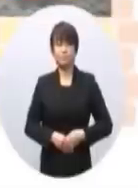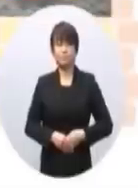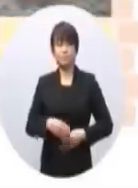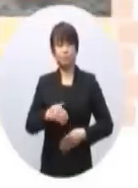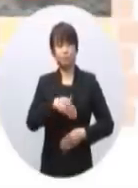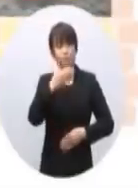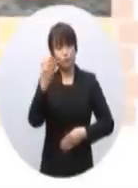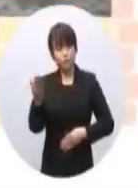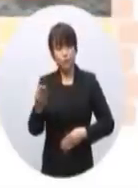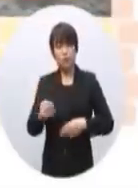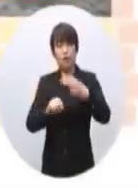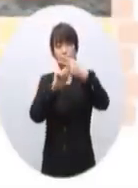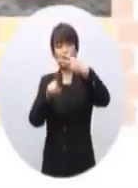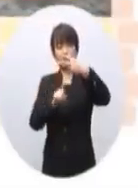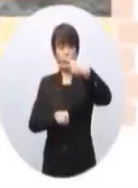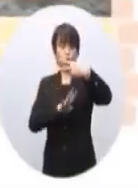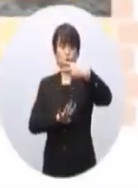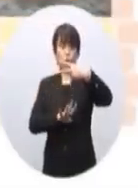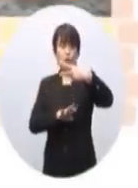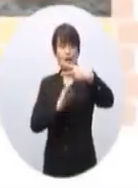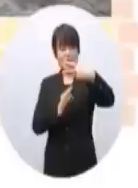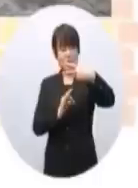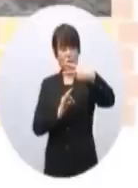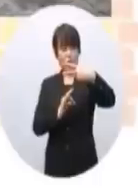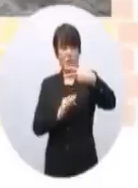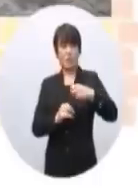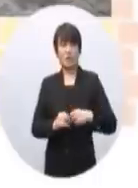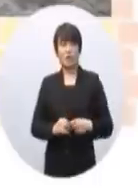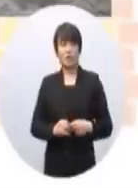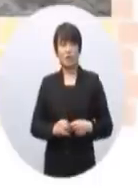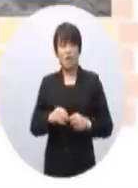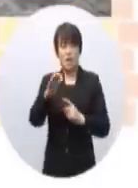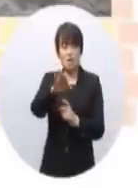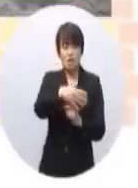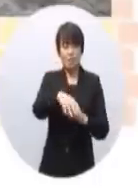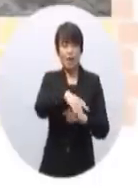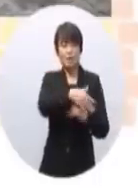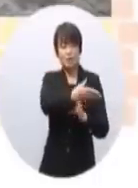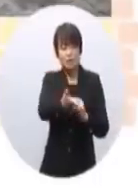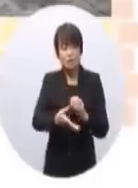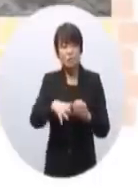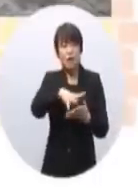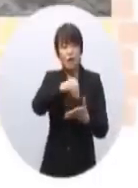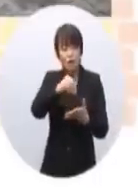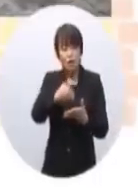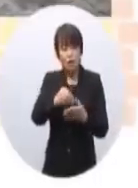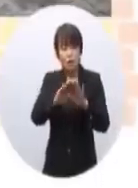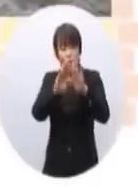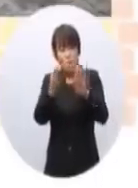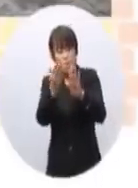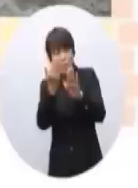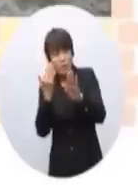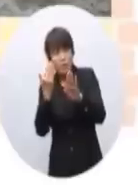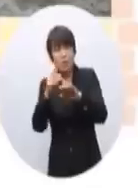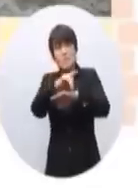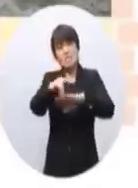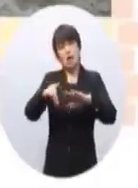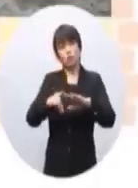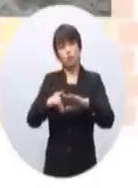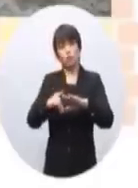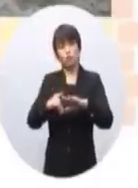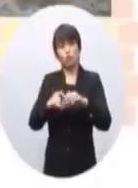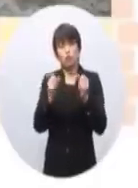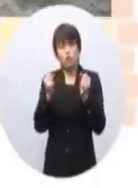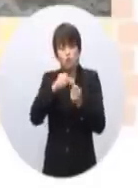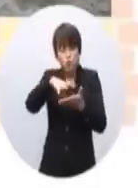続いては2月14日金曜日、柳島キャンプ場グランドオープン直前企画として、冬